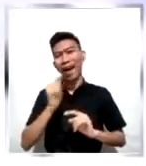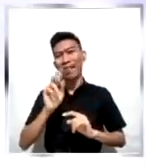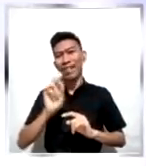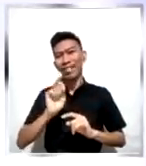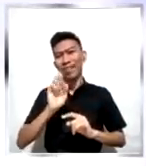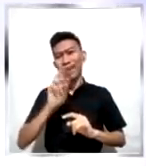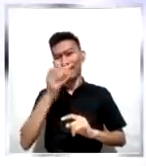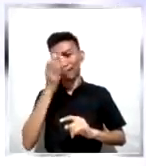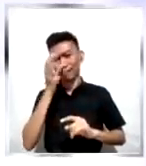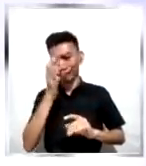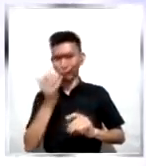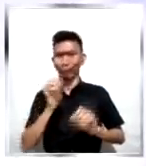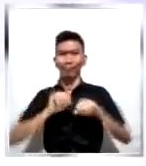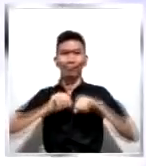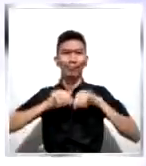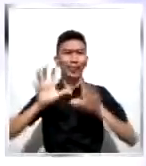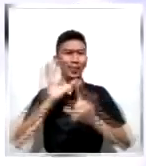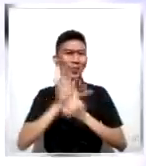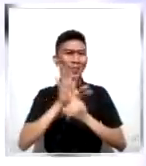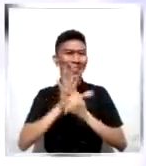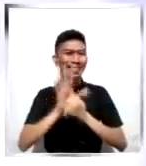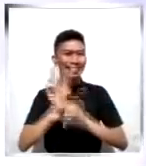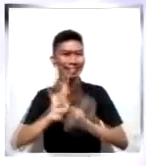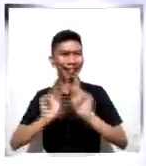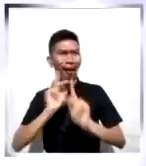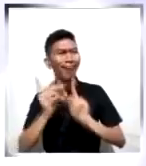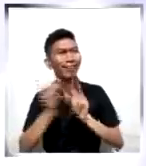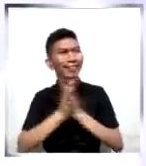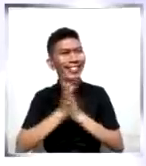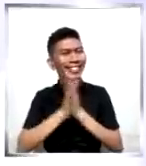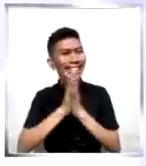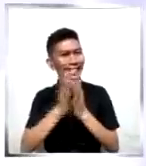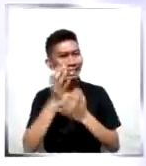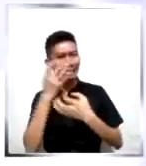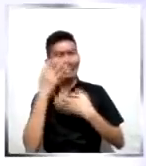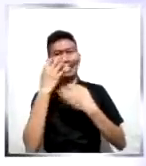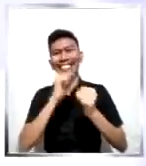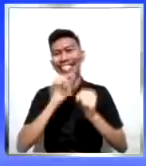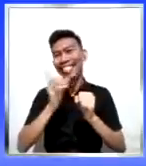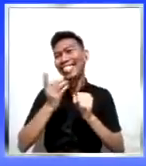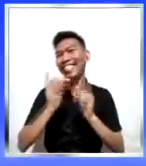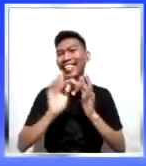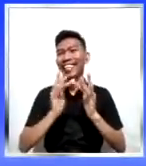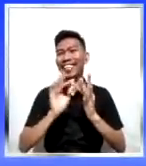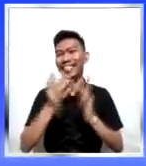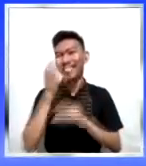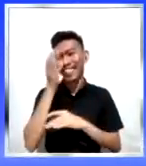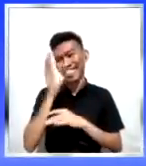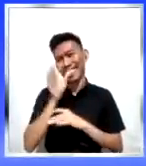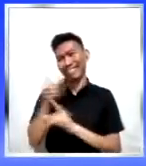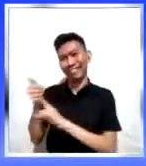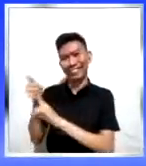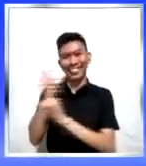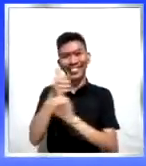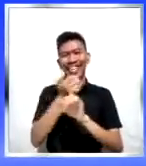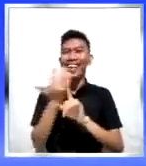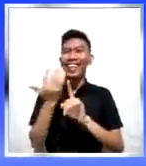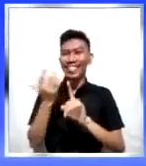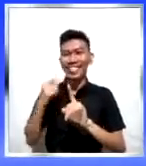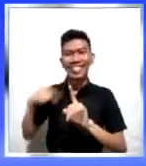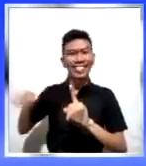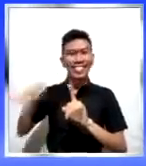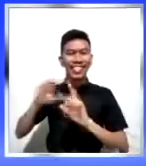talagang kinaliwan ng maraming netizens ang digital cartoon version ng kanilang mga sarili. At pati nga mga kapuso ng mga celebrity